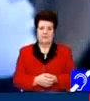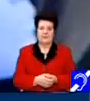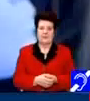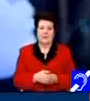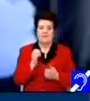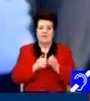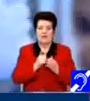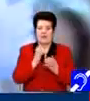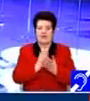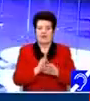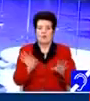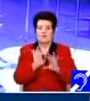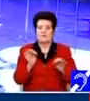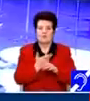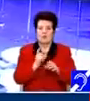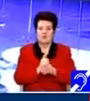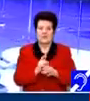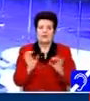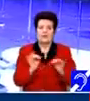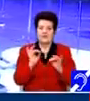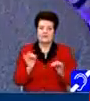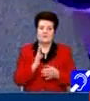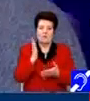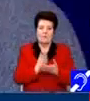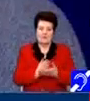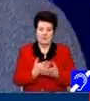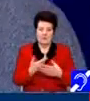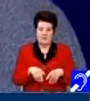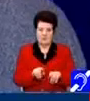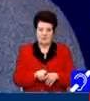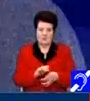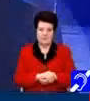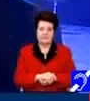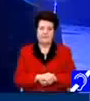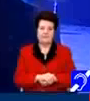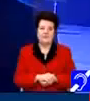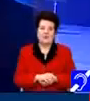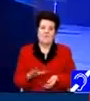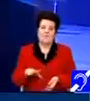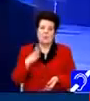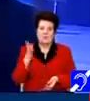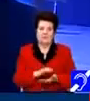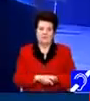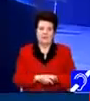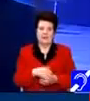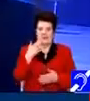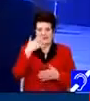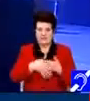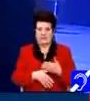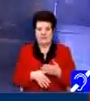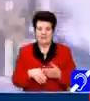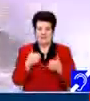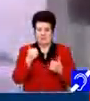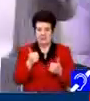piesa are un mesaj foarte interesant. Vom avea așa un happy end, vom înțelege că